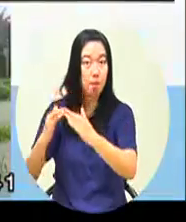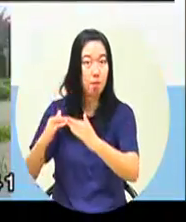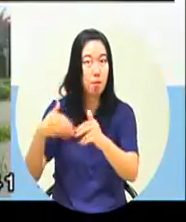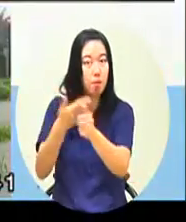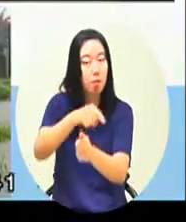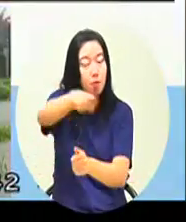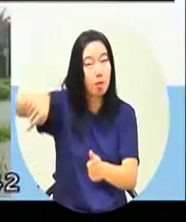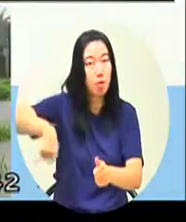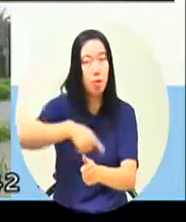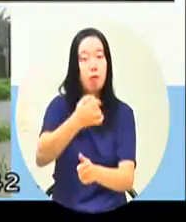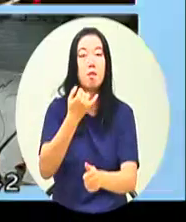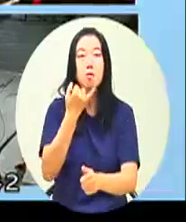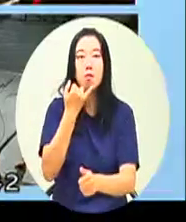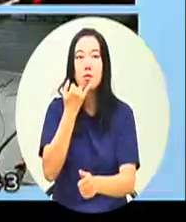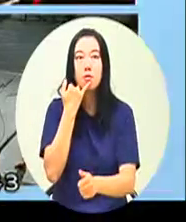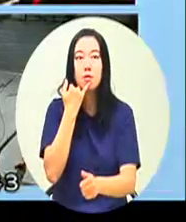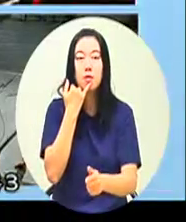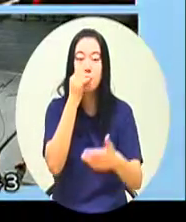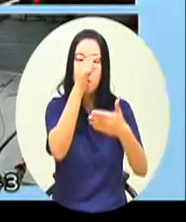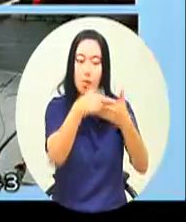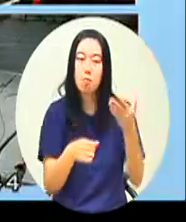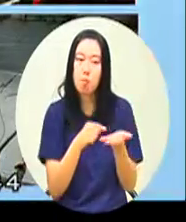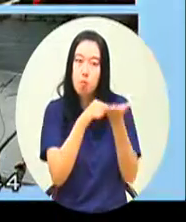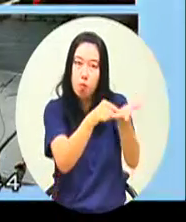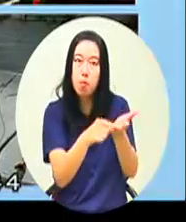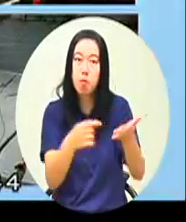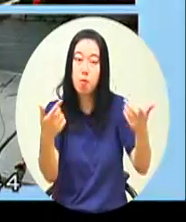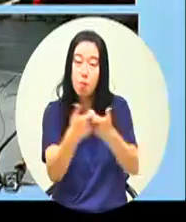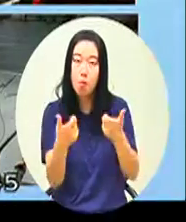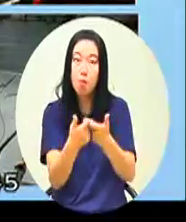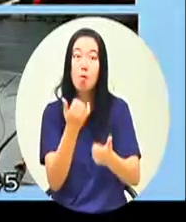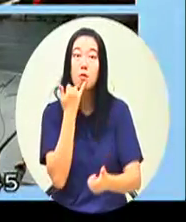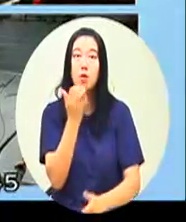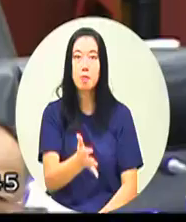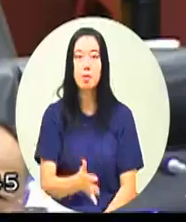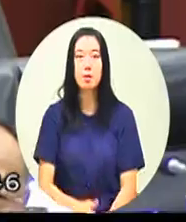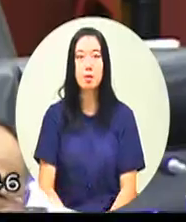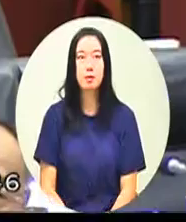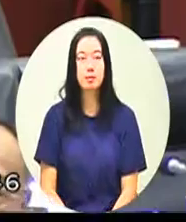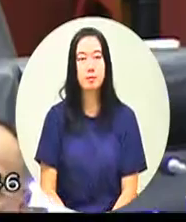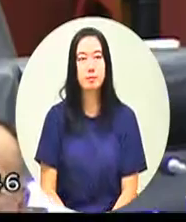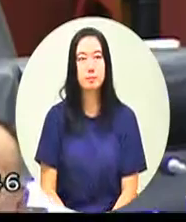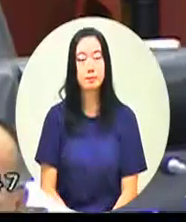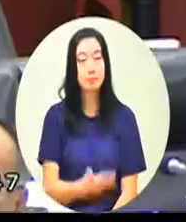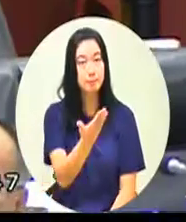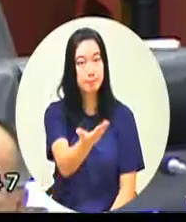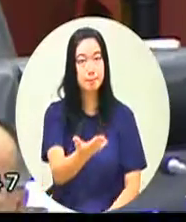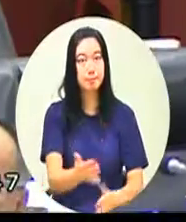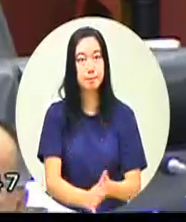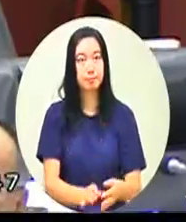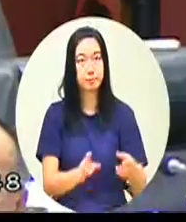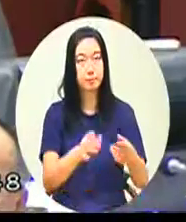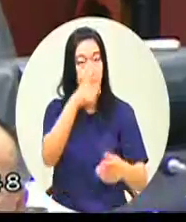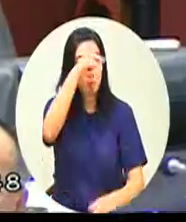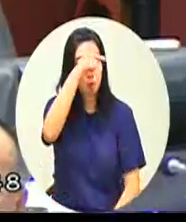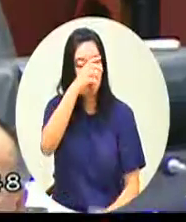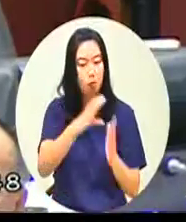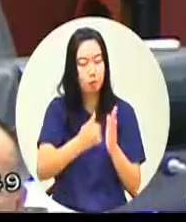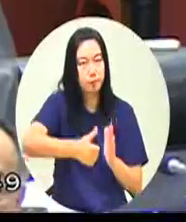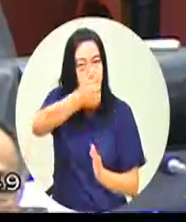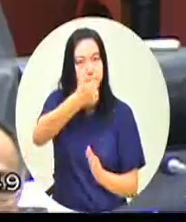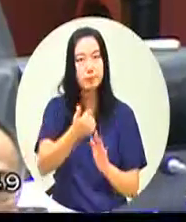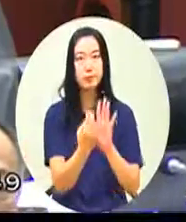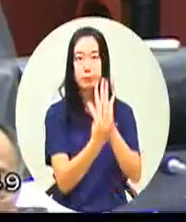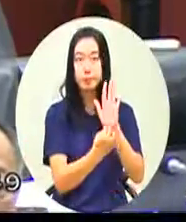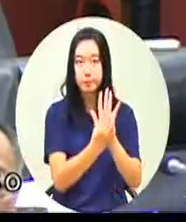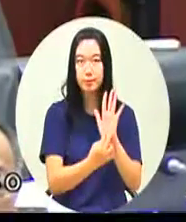个养殖吼，拢符合咱这个养殖，予伊取得养殖登记证，来请咱王局长吼来说明一下。